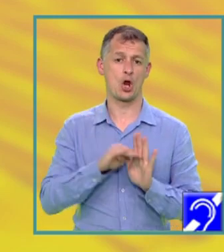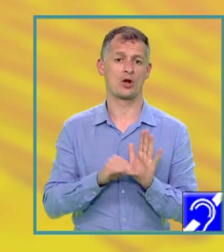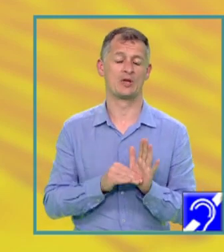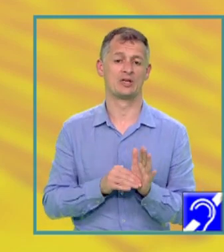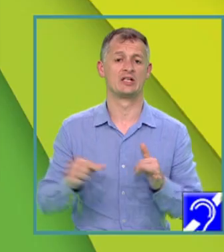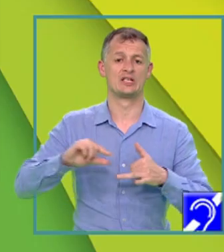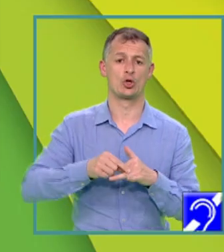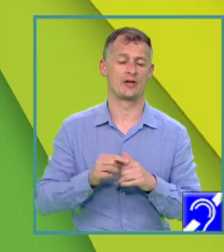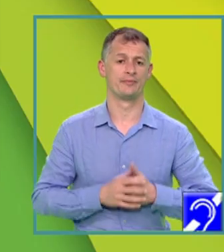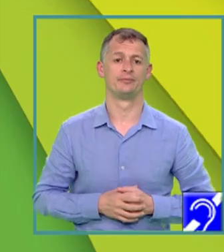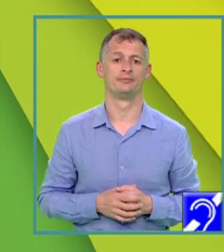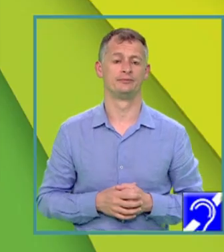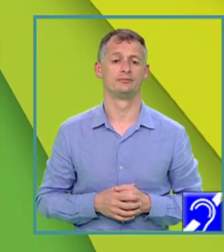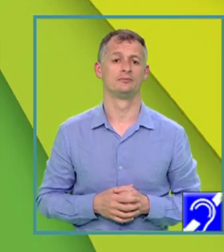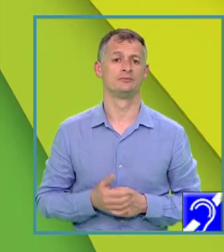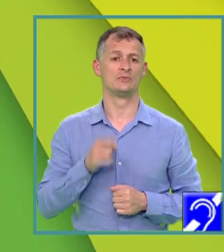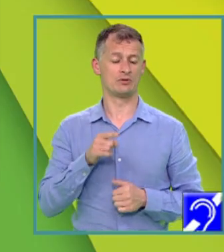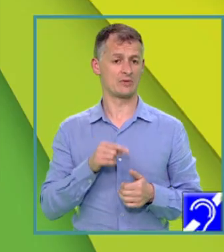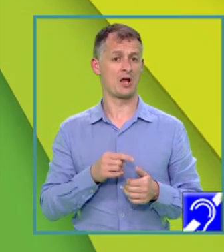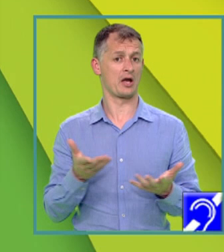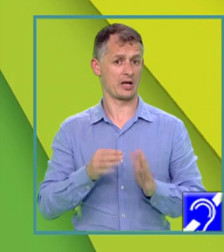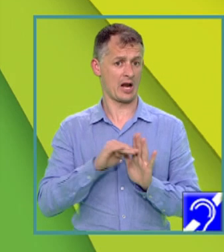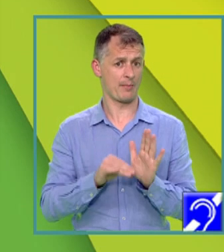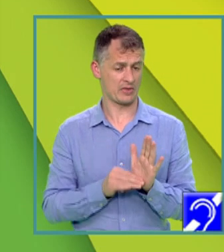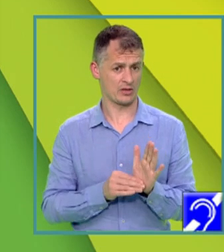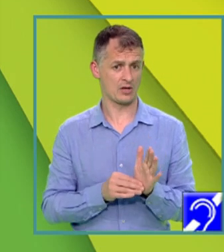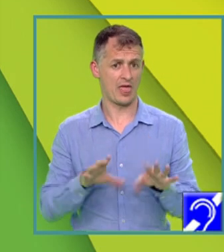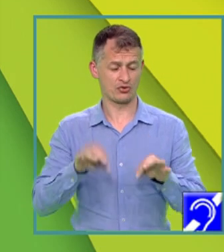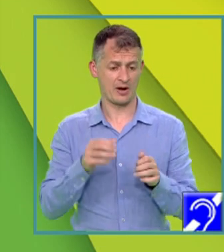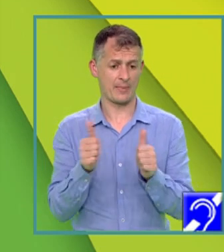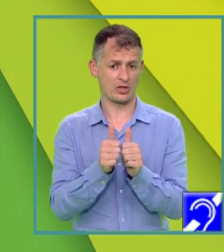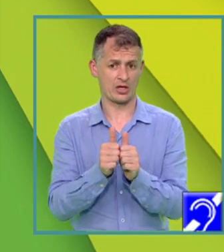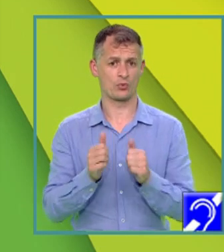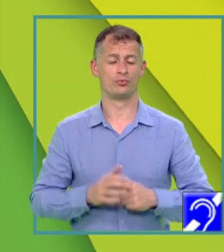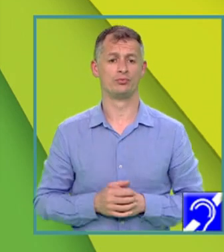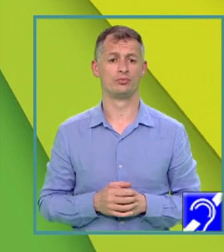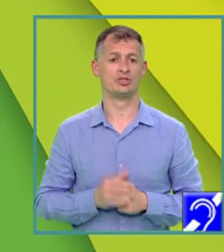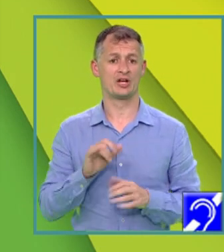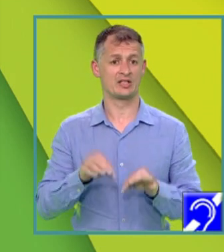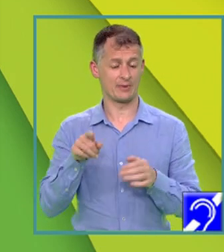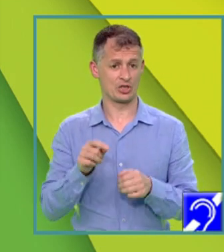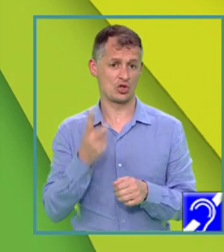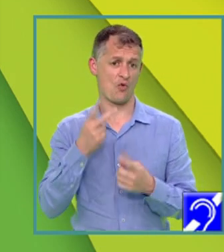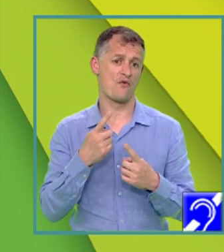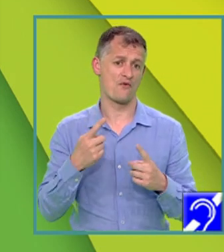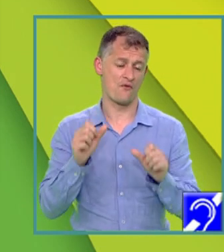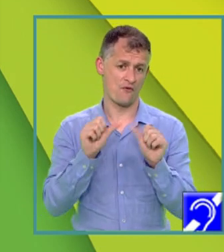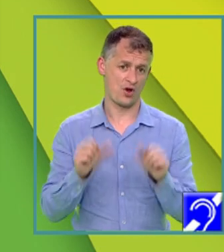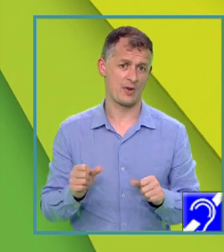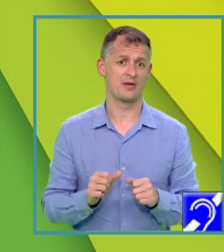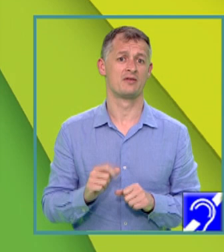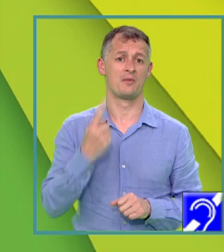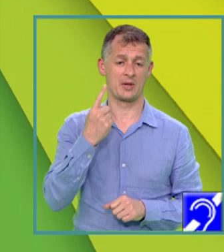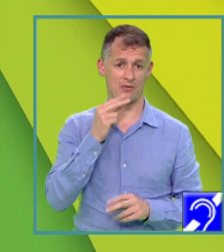de căsătorie. E norma ce reglementează alegerea partenerului. Și regăsim aici două forme. Prima